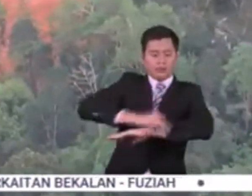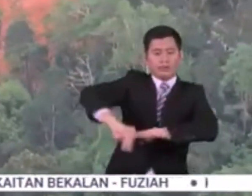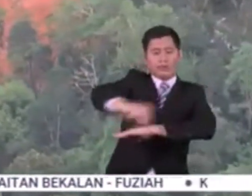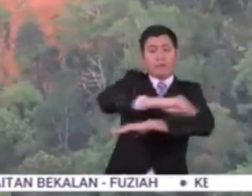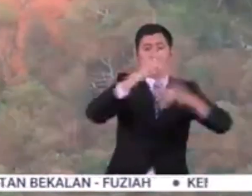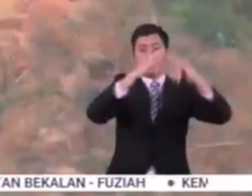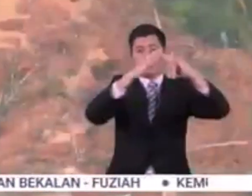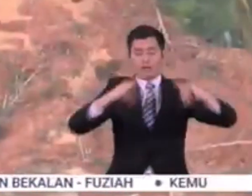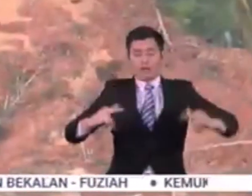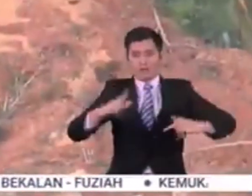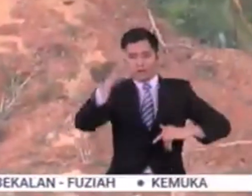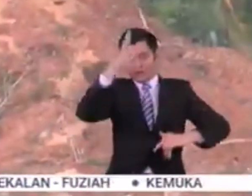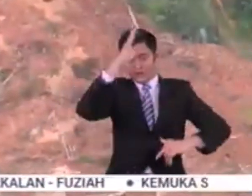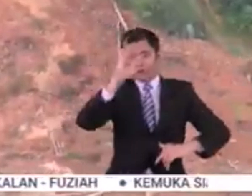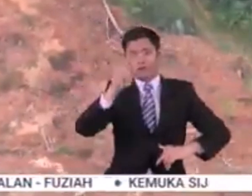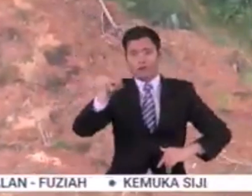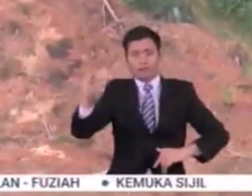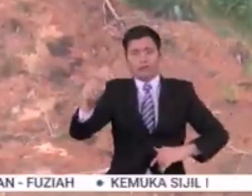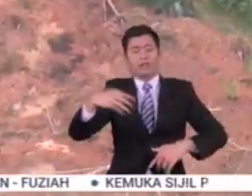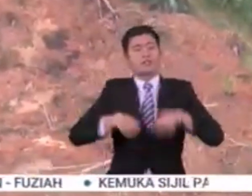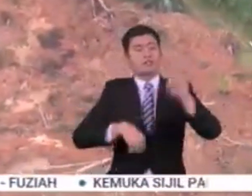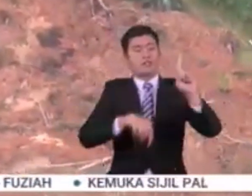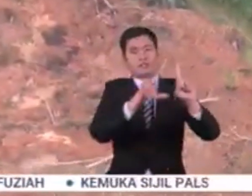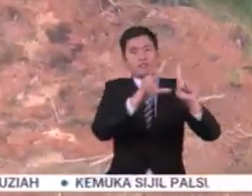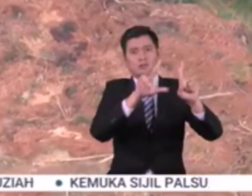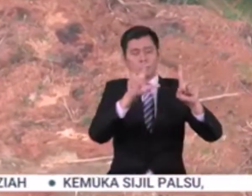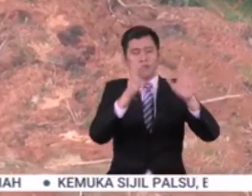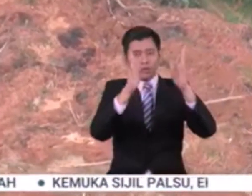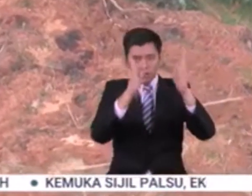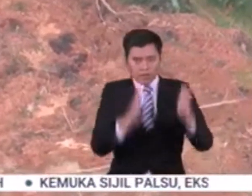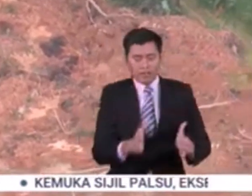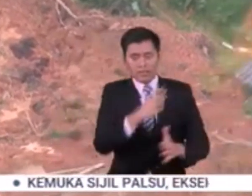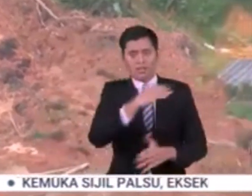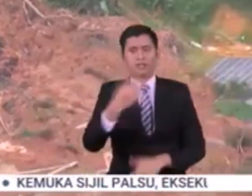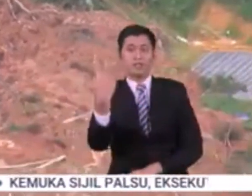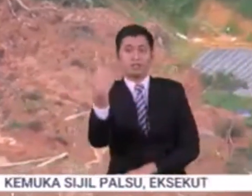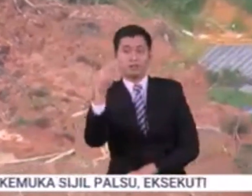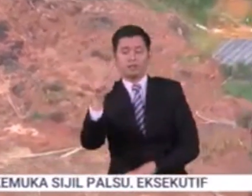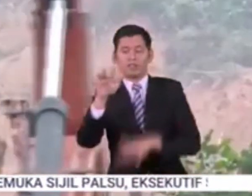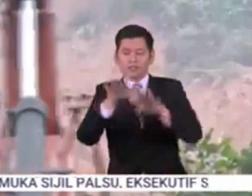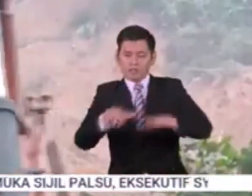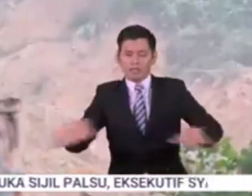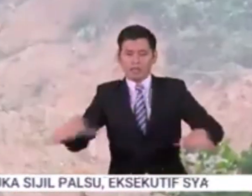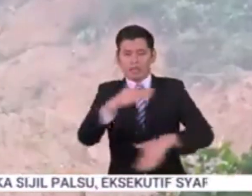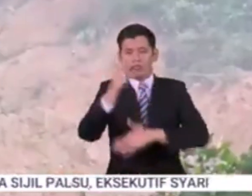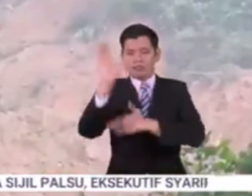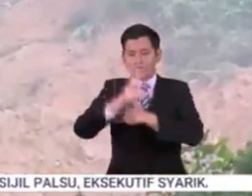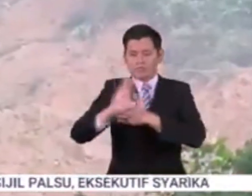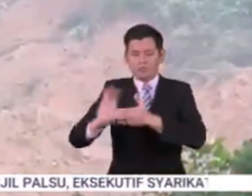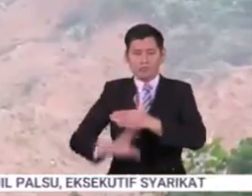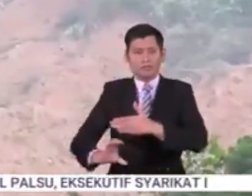mengorbankan 31 orang termasuk 13 kanak-kanak dan mencederakan 61 yang lain